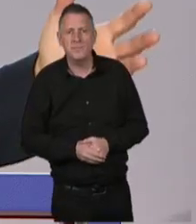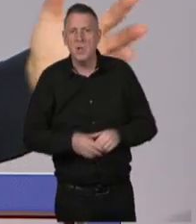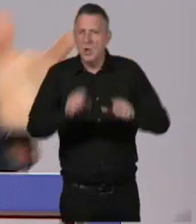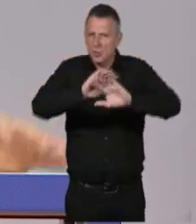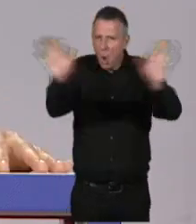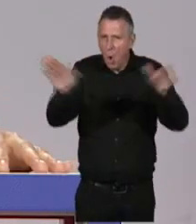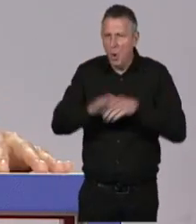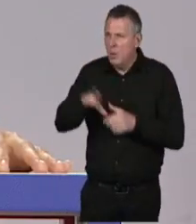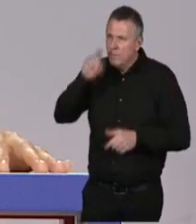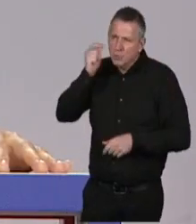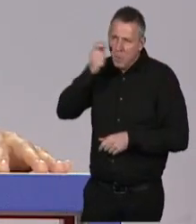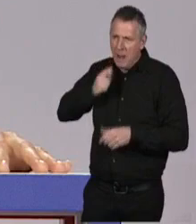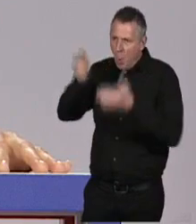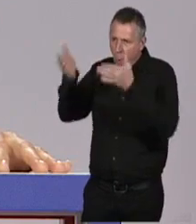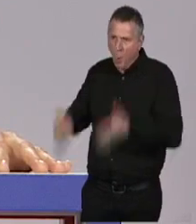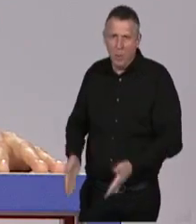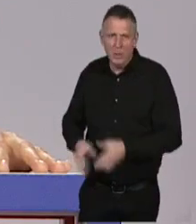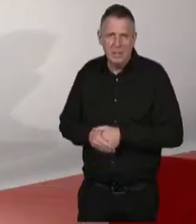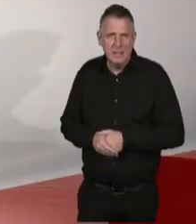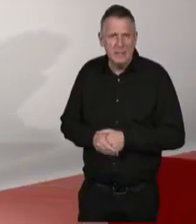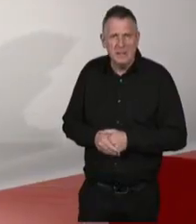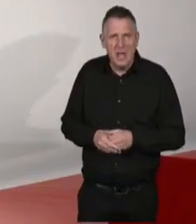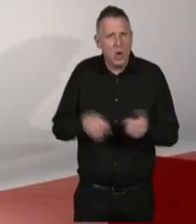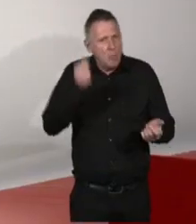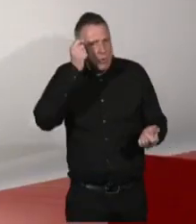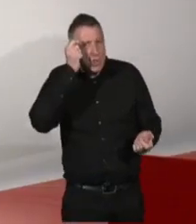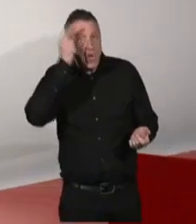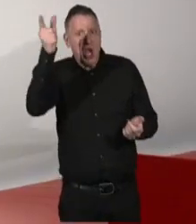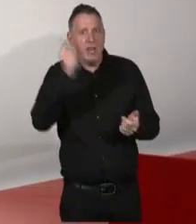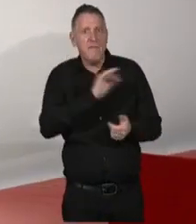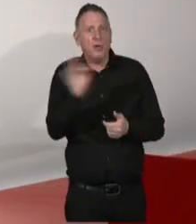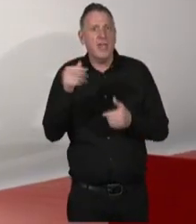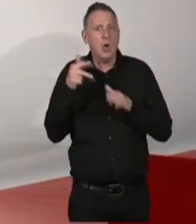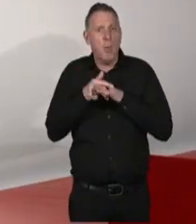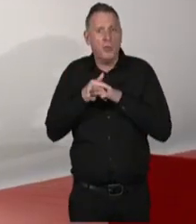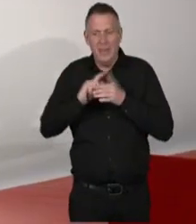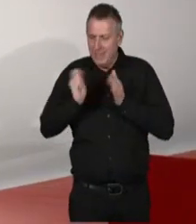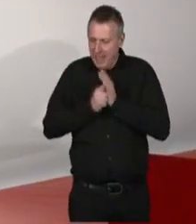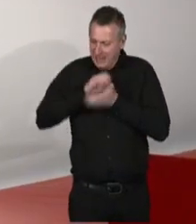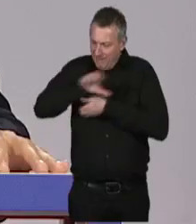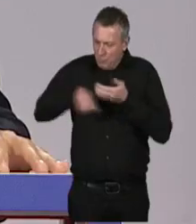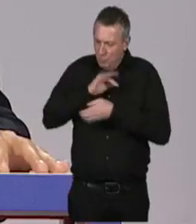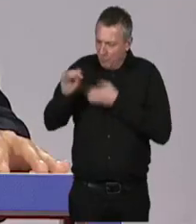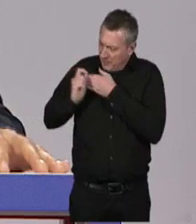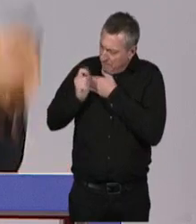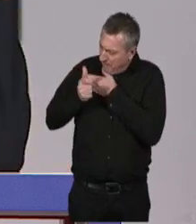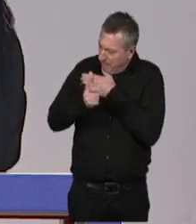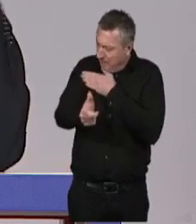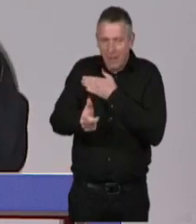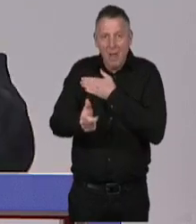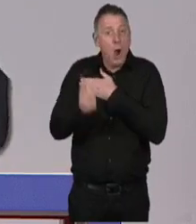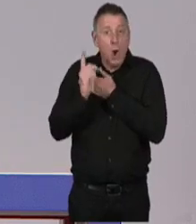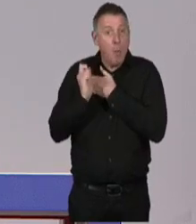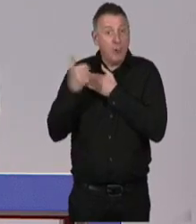Non, monsieur Macron, le génie français ne commence pas à la Révolution. Et